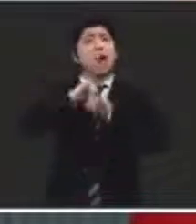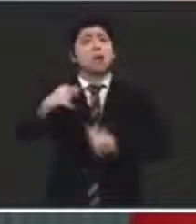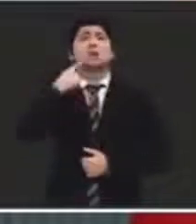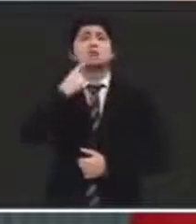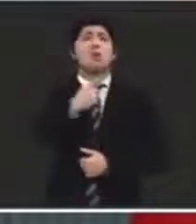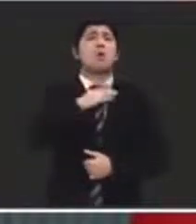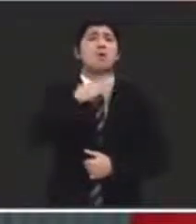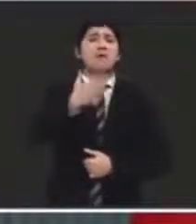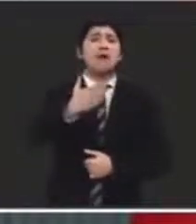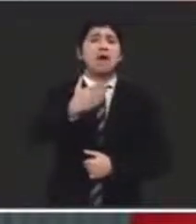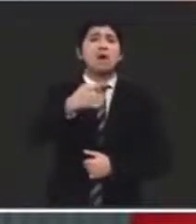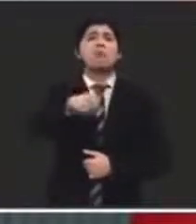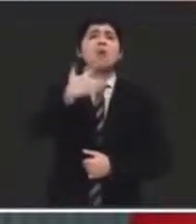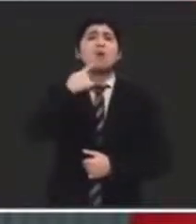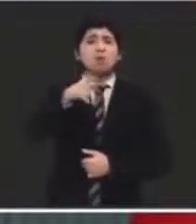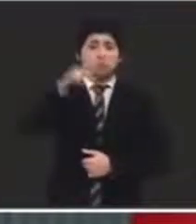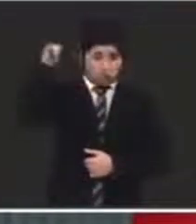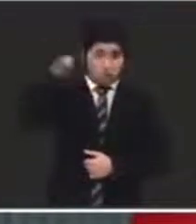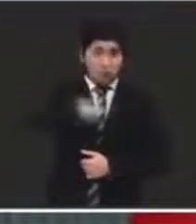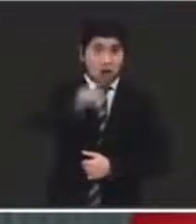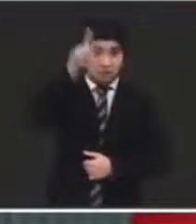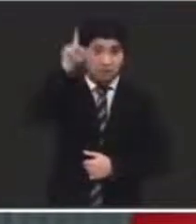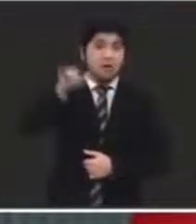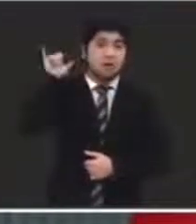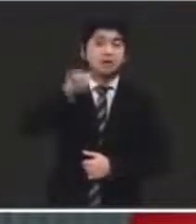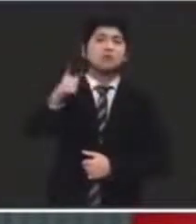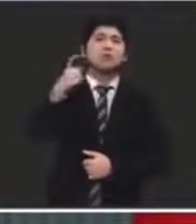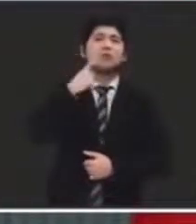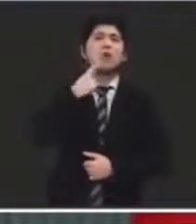ne diyorlardı buraya uçak mı